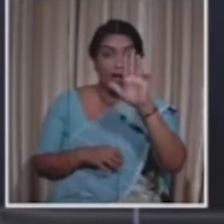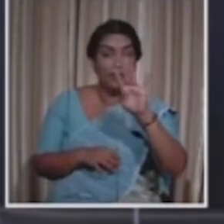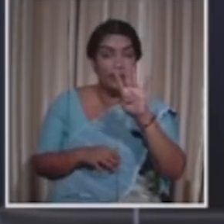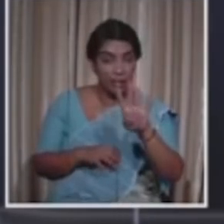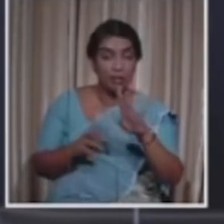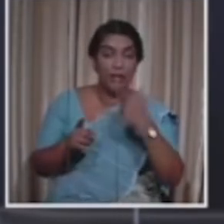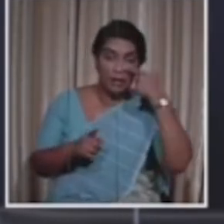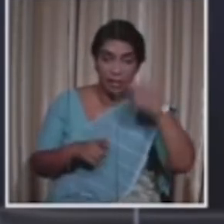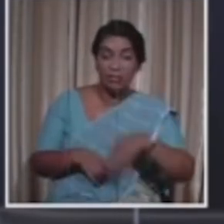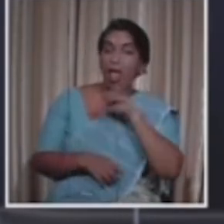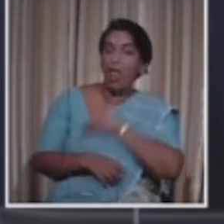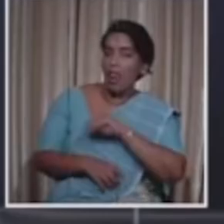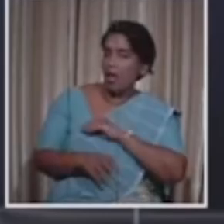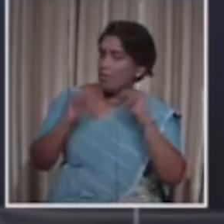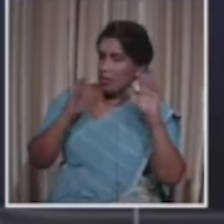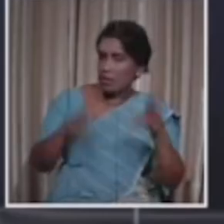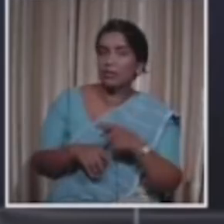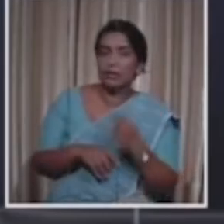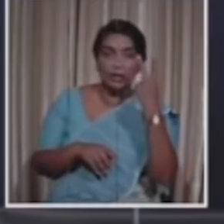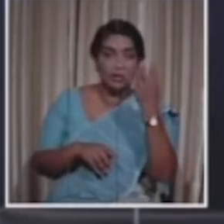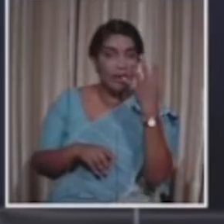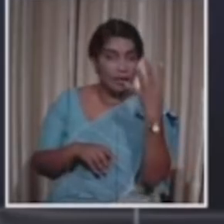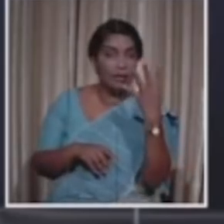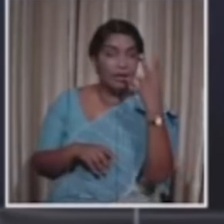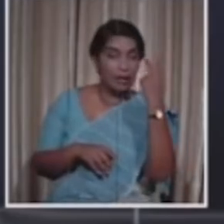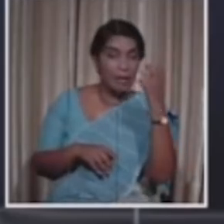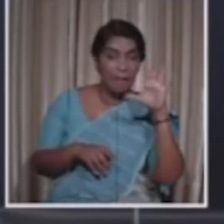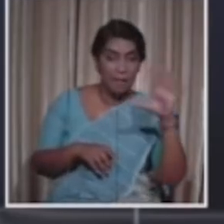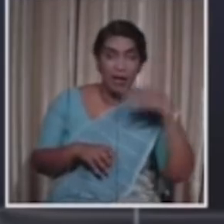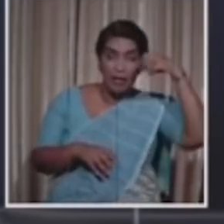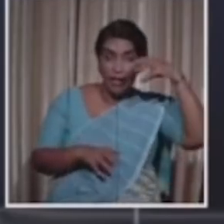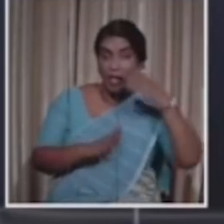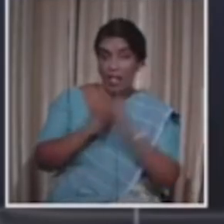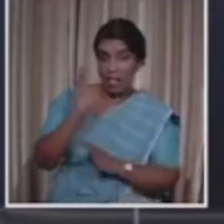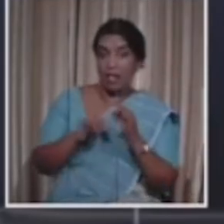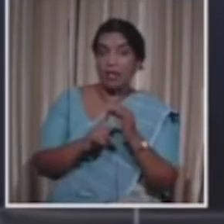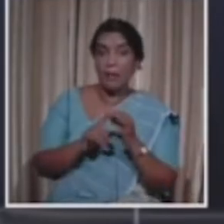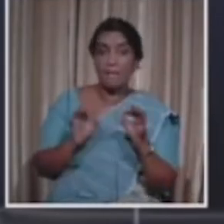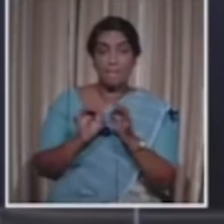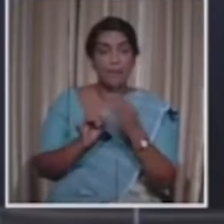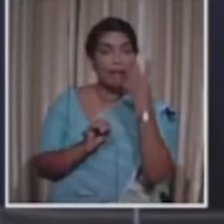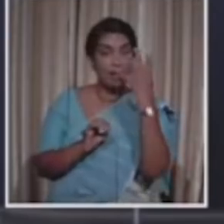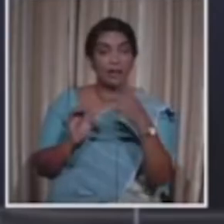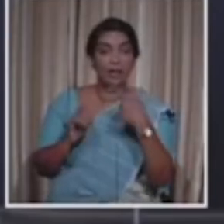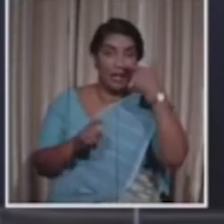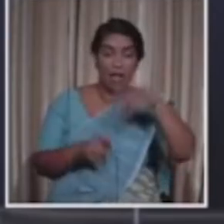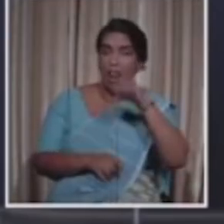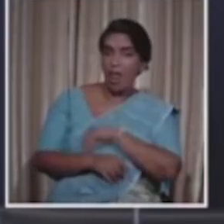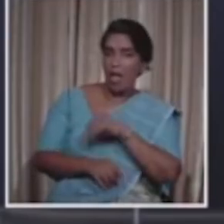kalu tel sangstawa labai. Dedas hatra pahai mama vidul bal balai shakti amati. Billion hatra tel sangstawa